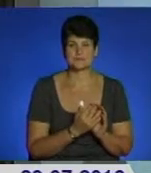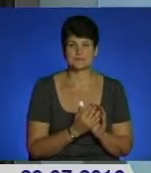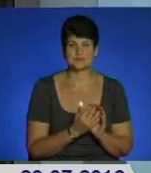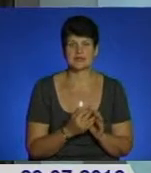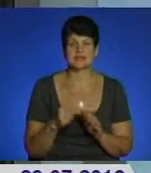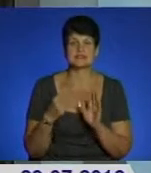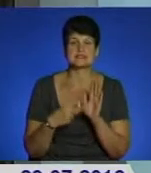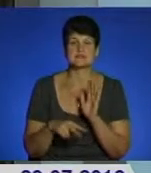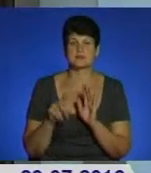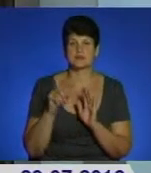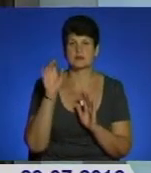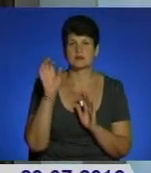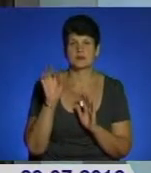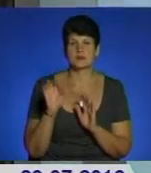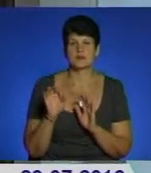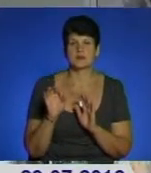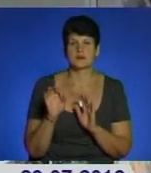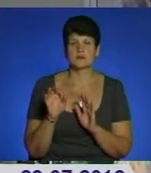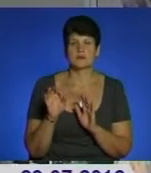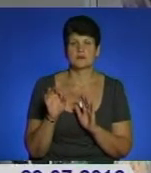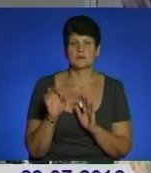71 інформаційний запит ми отримали